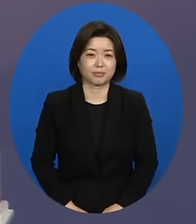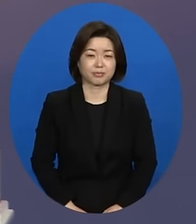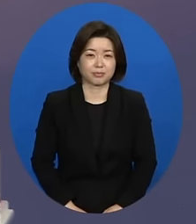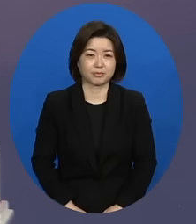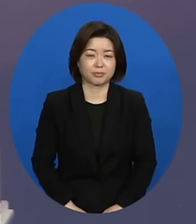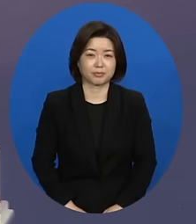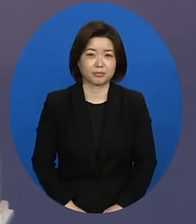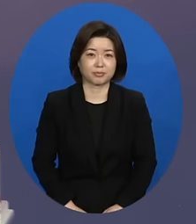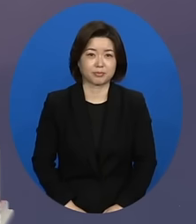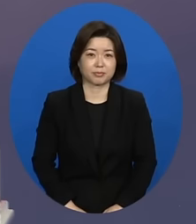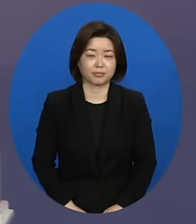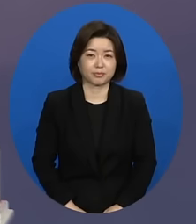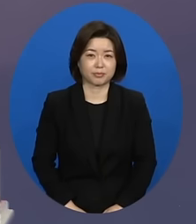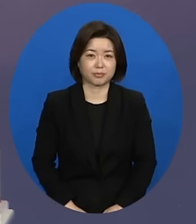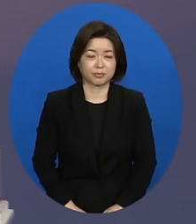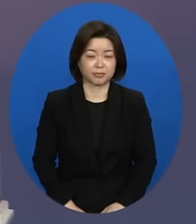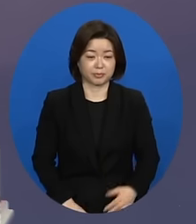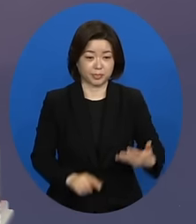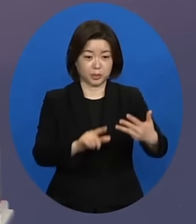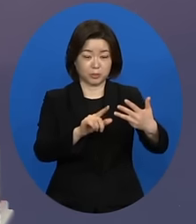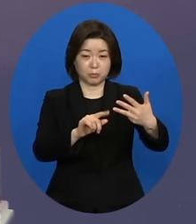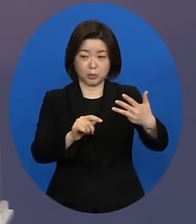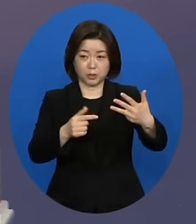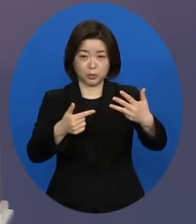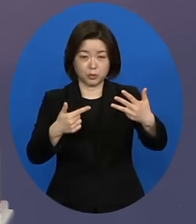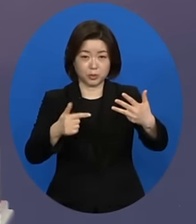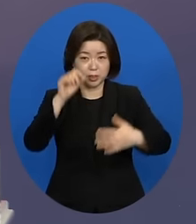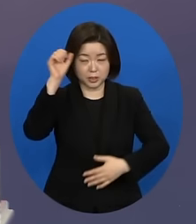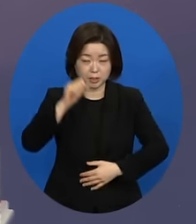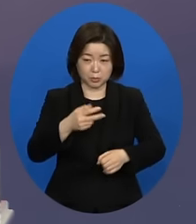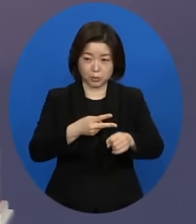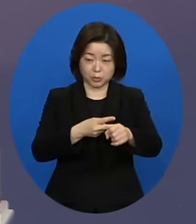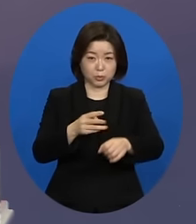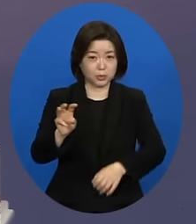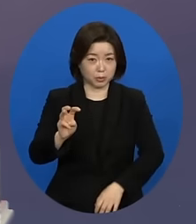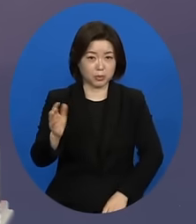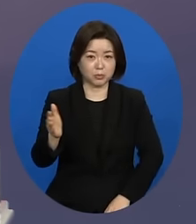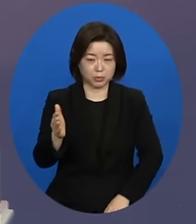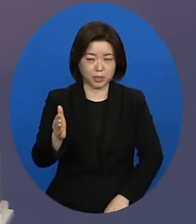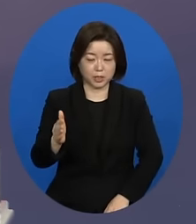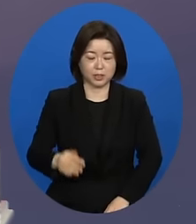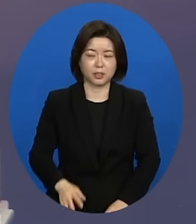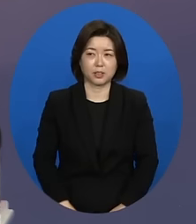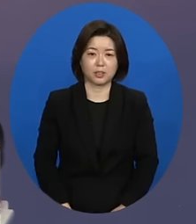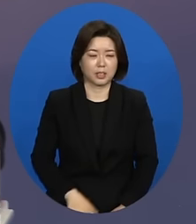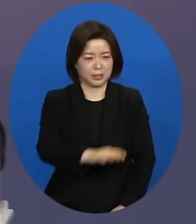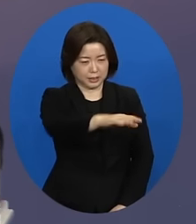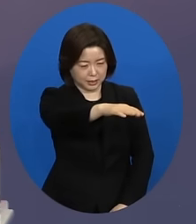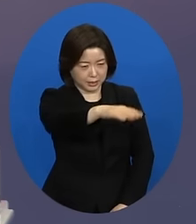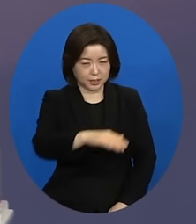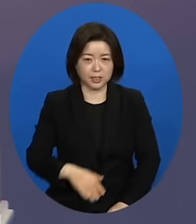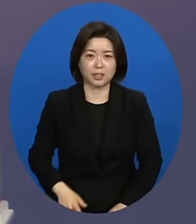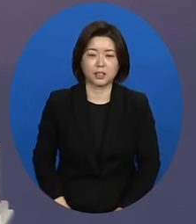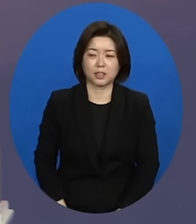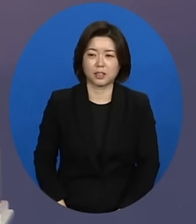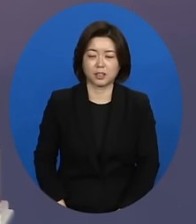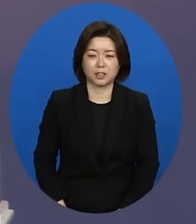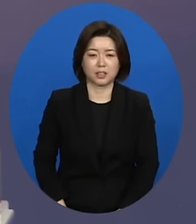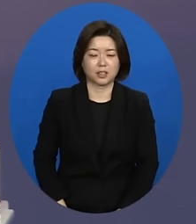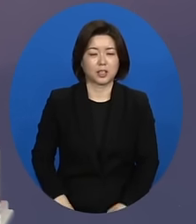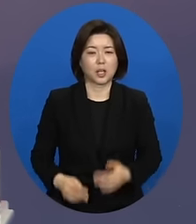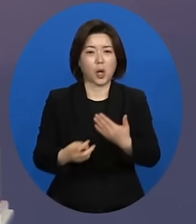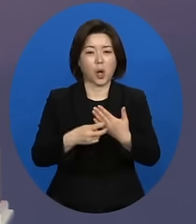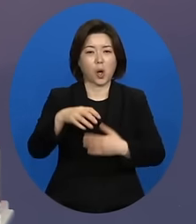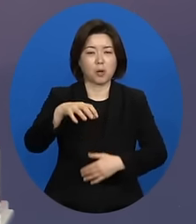닷새가 지난 8월 6일 날 새벽 2시 반. 예, 어머니. 병원에 가서